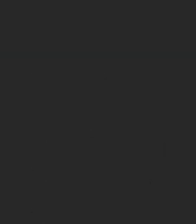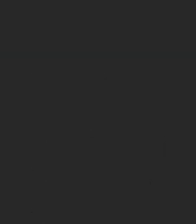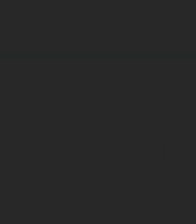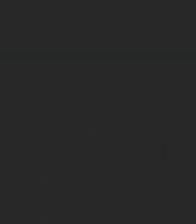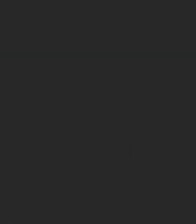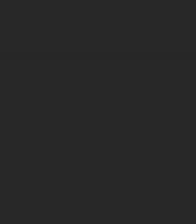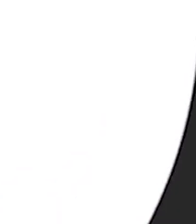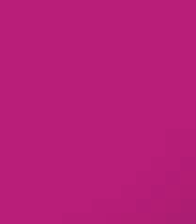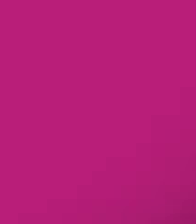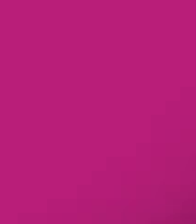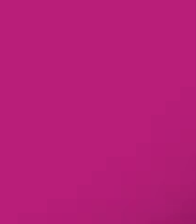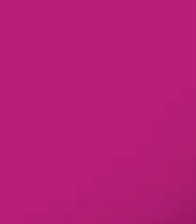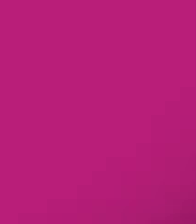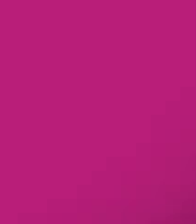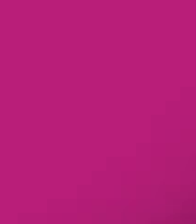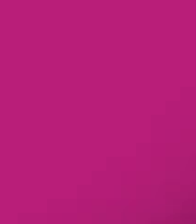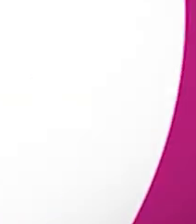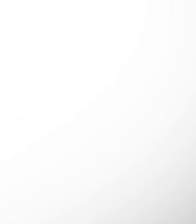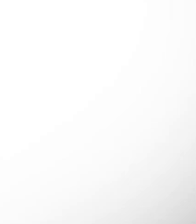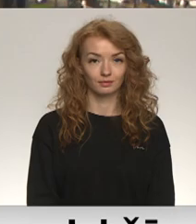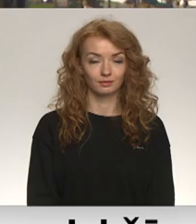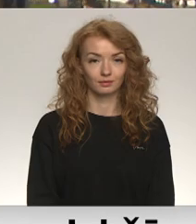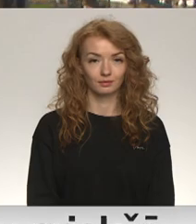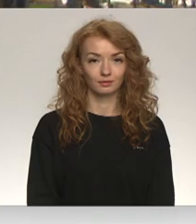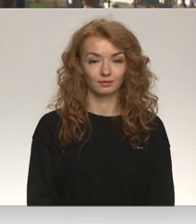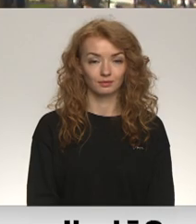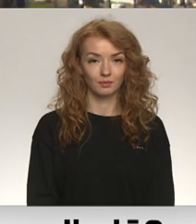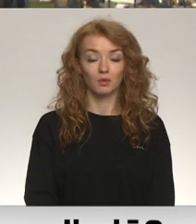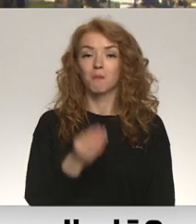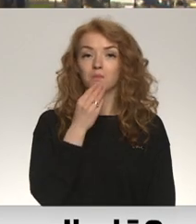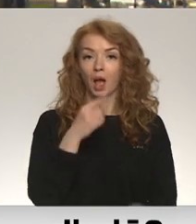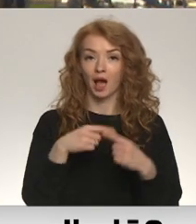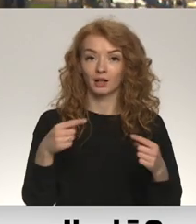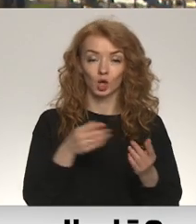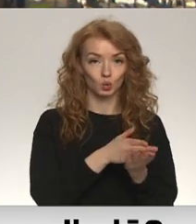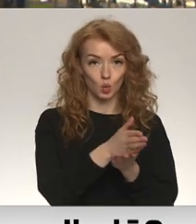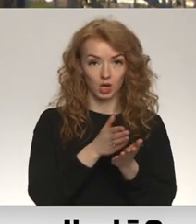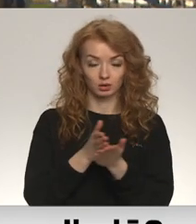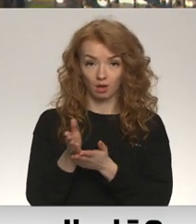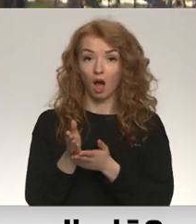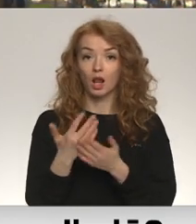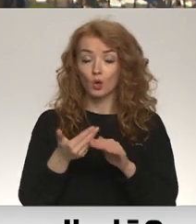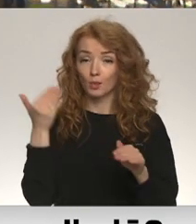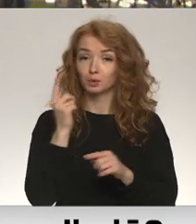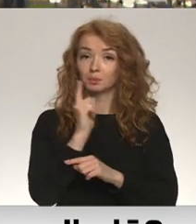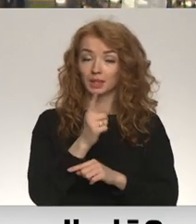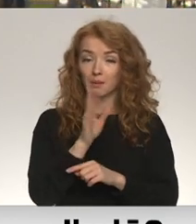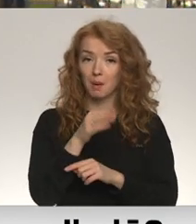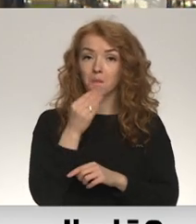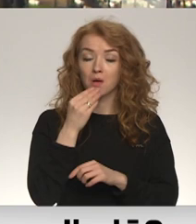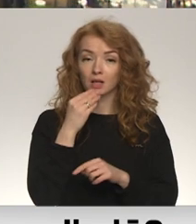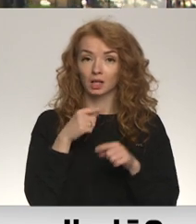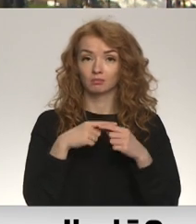Re, viss ēters ir te! Pārtikas nozare vairāk kārt brīdinājusi par pārtikas